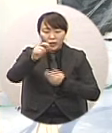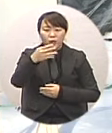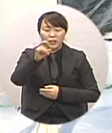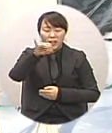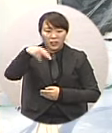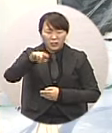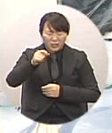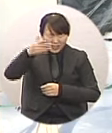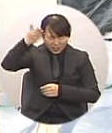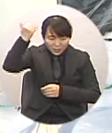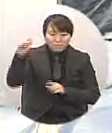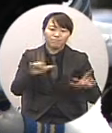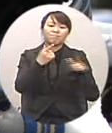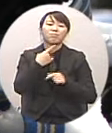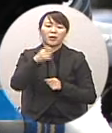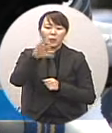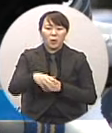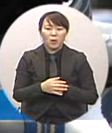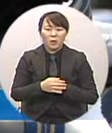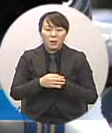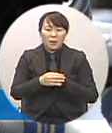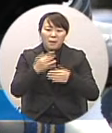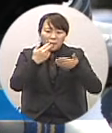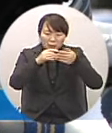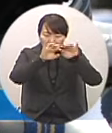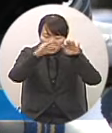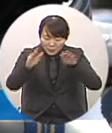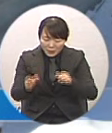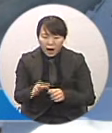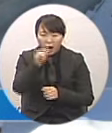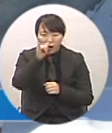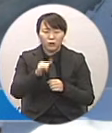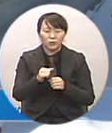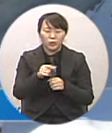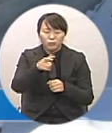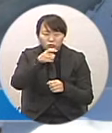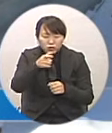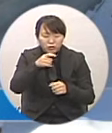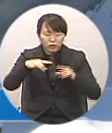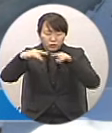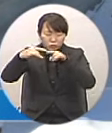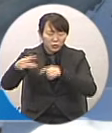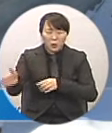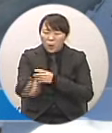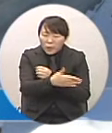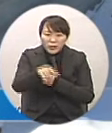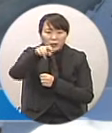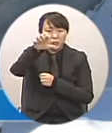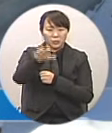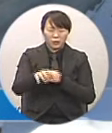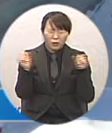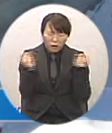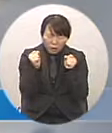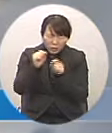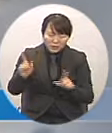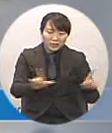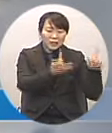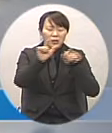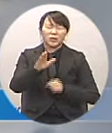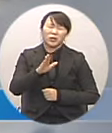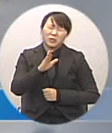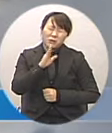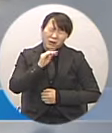당초 살던 곳 비닐로 겹겹이 덮은 창문에 수도나 전기 시설도 없는 이곳에서의 겨울이는